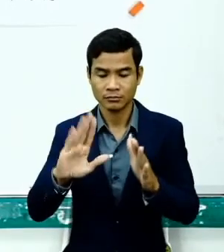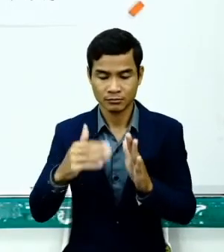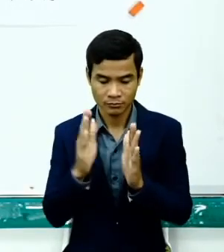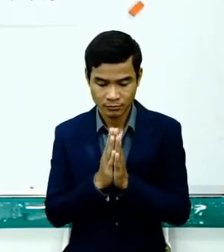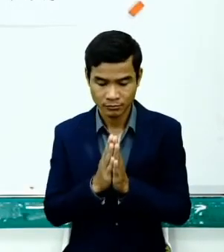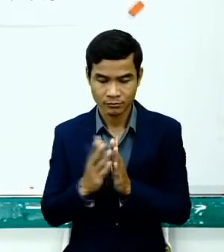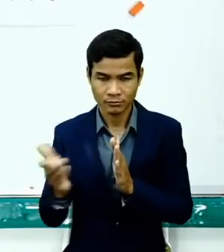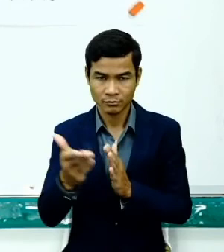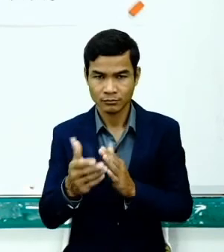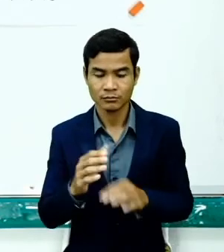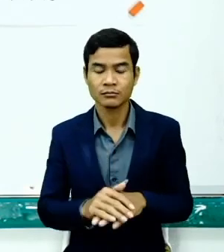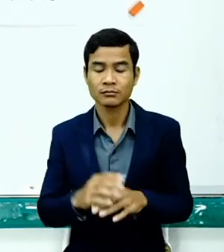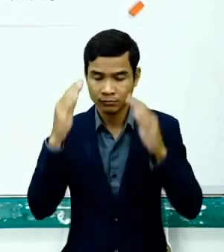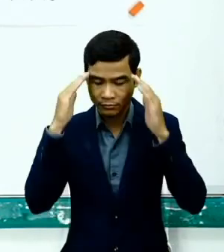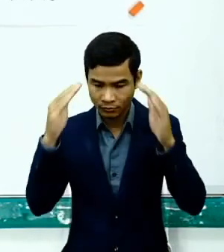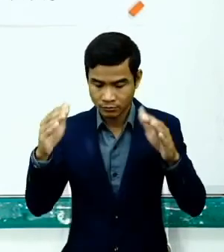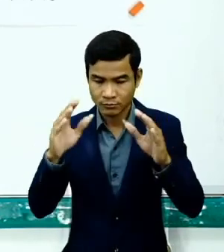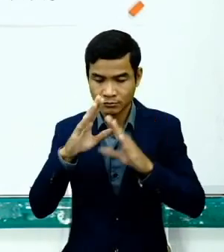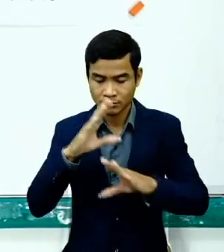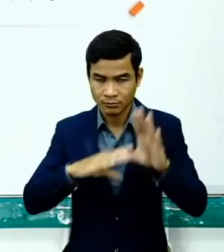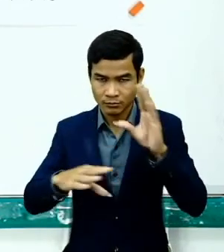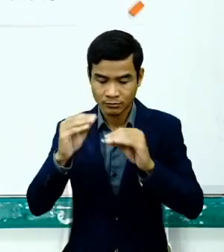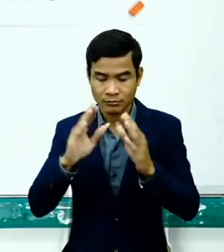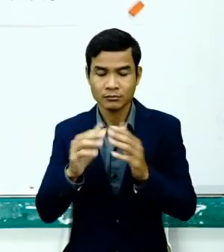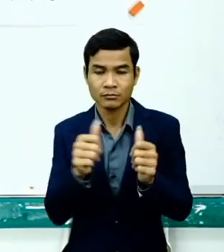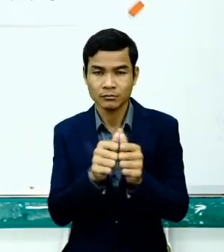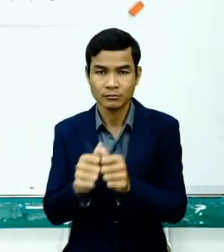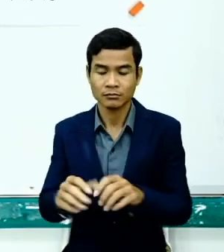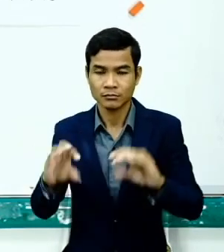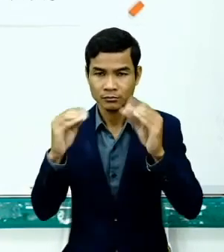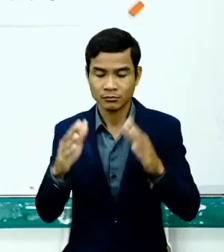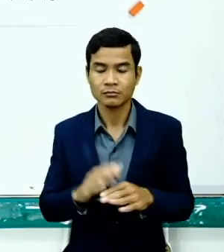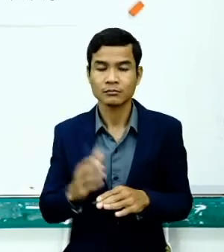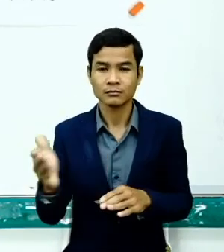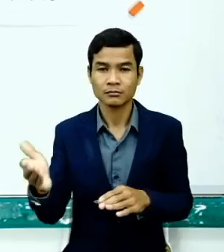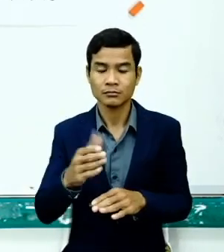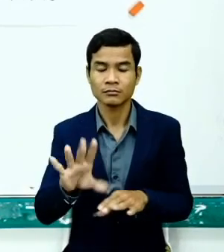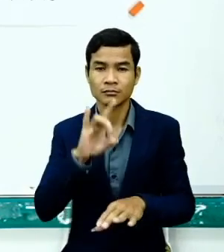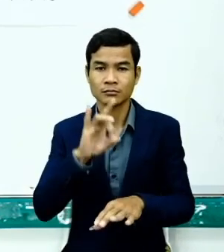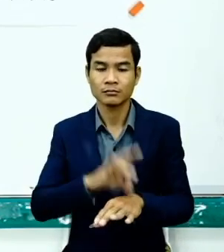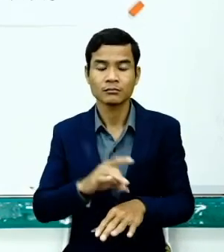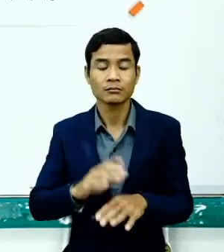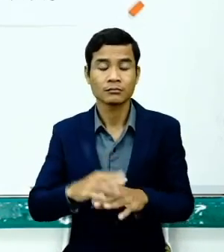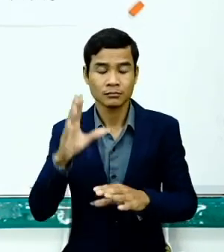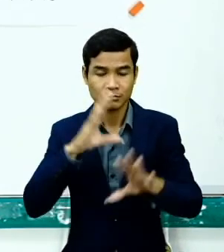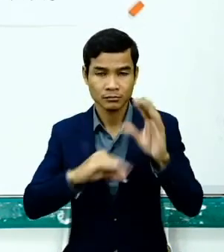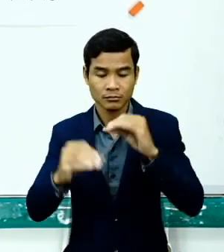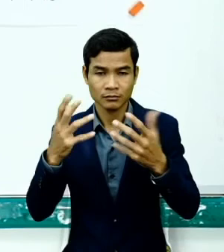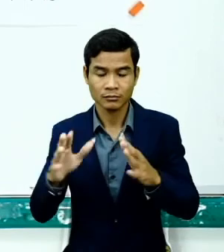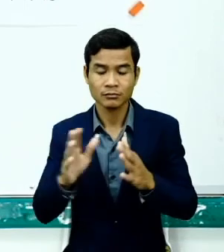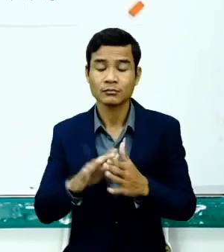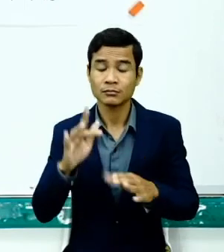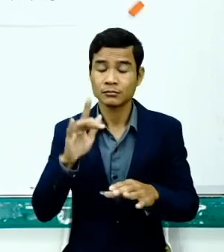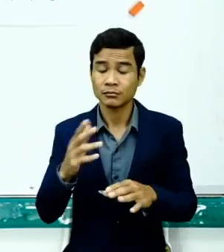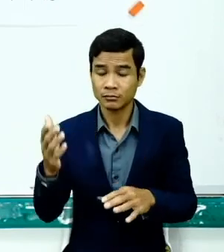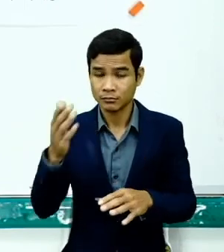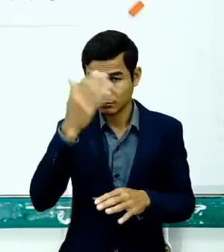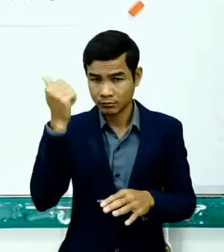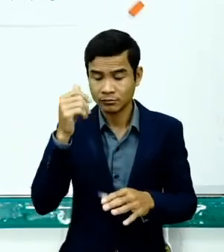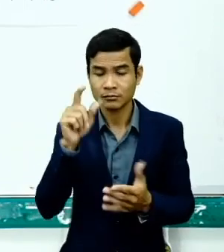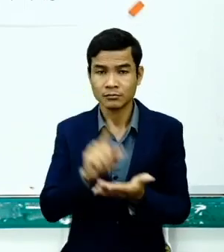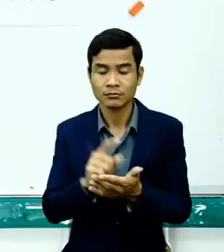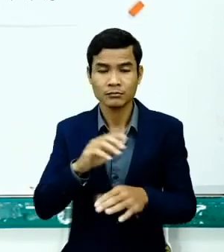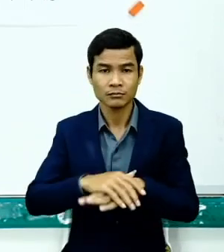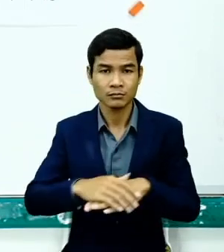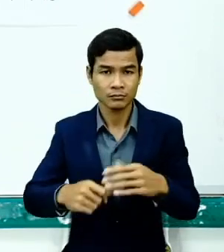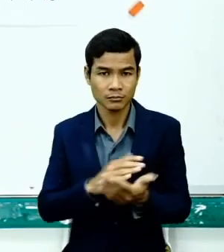ណដល់កូនកូនដែលបានយកចិត្តទុកដាក់ក្នុងការសិក្សាជាមួយអ្នកគ្រូញ៉ាំពេលដែលរៀនជាមួយអ្នកគ្រូហើយកូនកូនកំភ្លេចណាត្រូវឧស្សាហ៍លាង